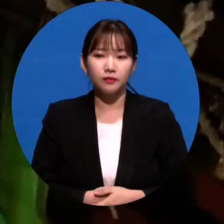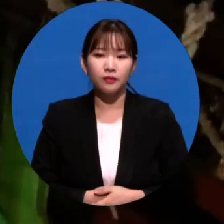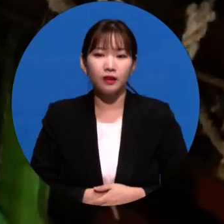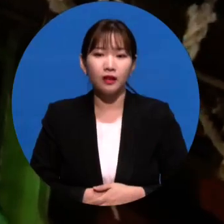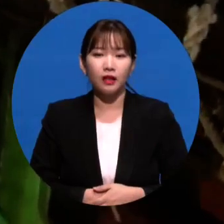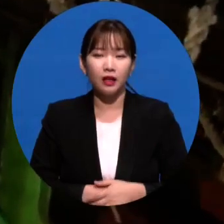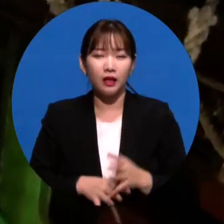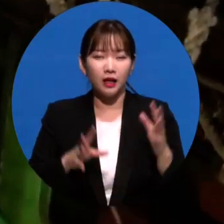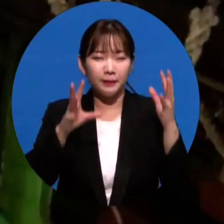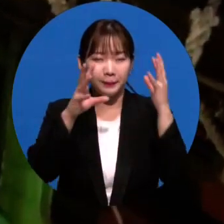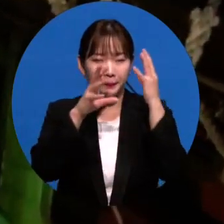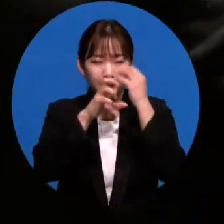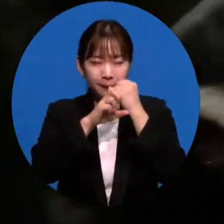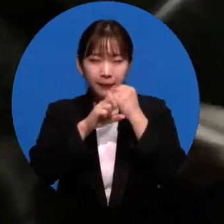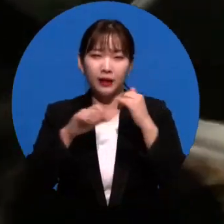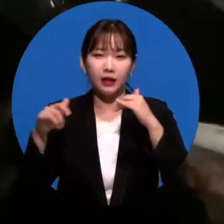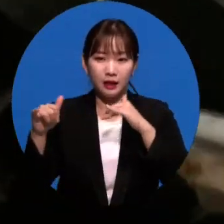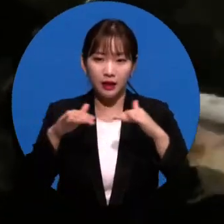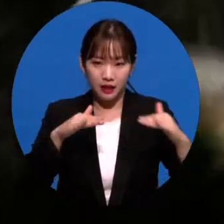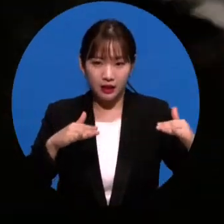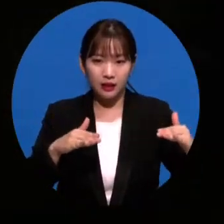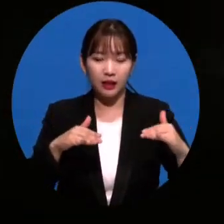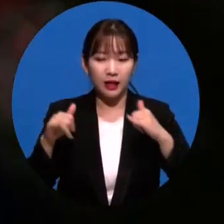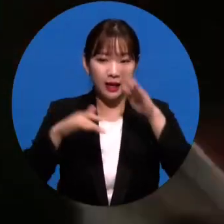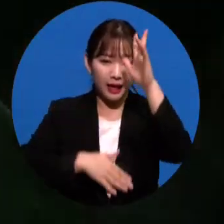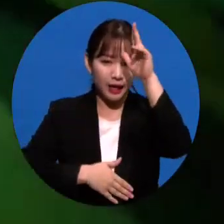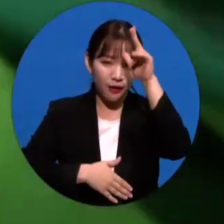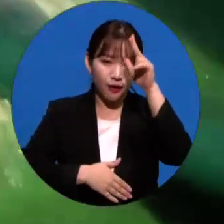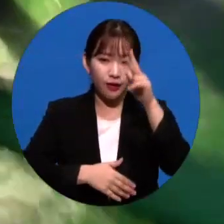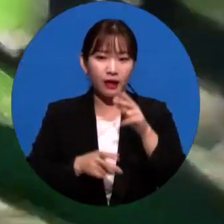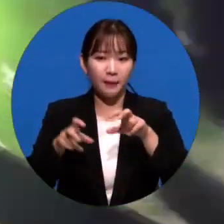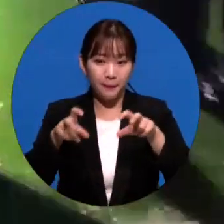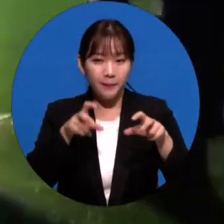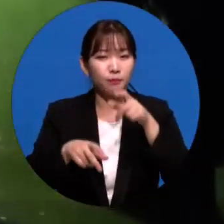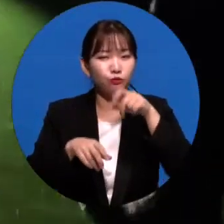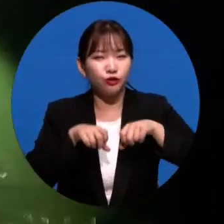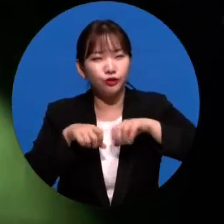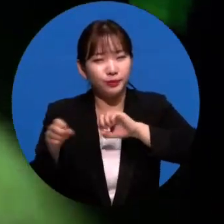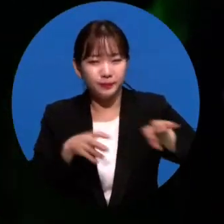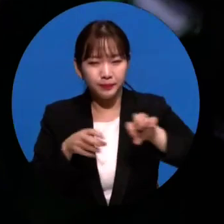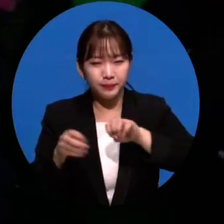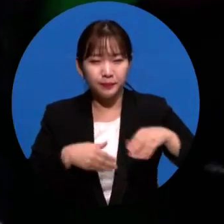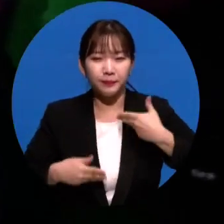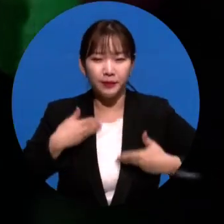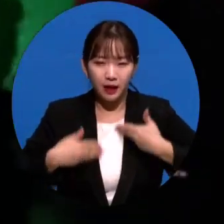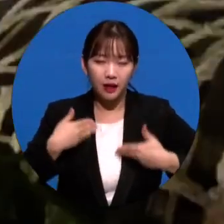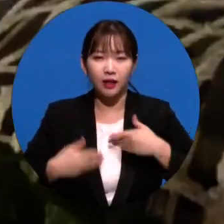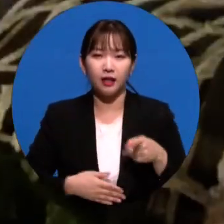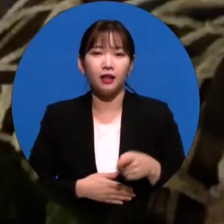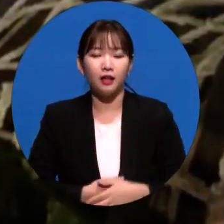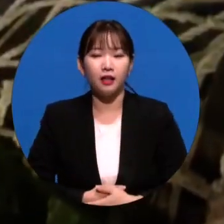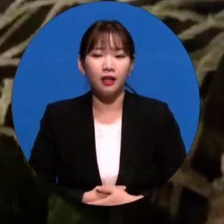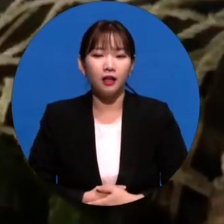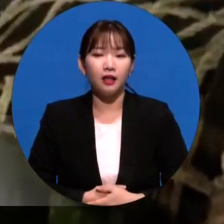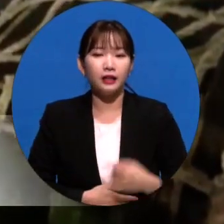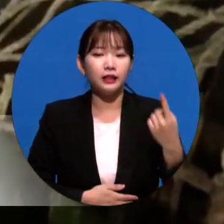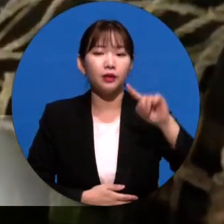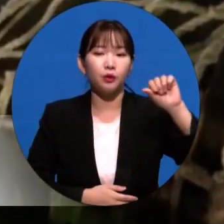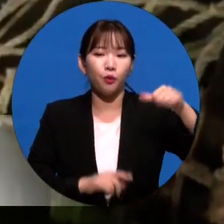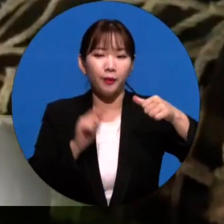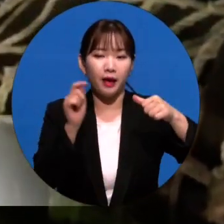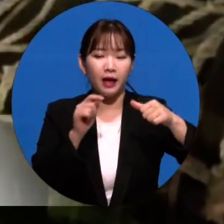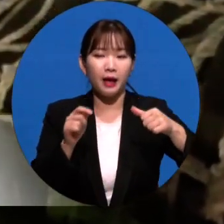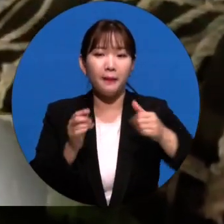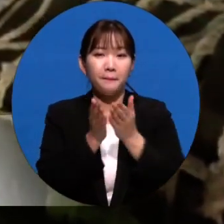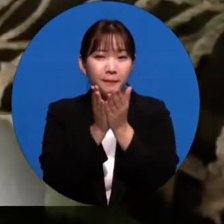칠흑 같은 어둠이 깔린 해상. 해경 대원들이 화물선에서 물을 빼내느라 분주하게 움직입니다. 2,500톤급